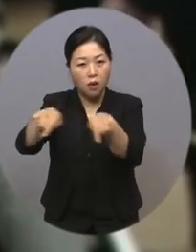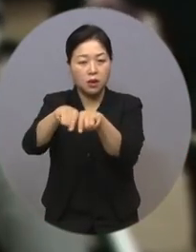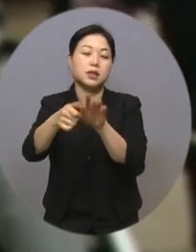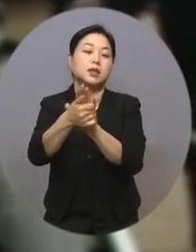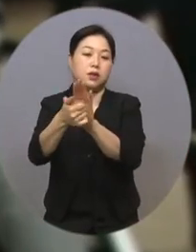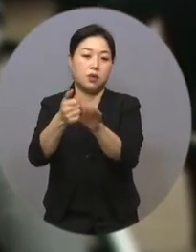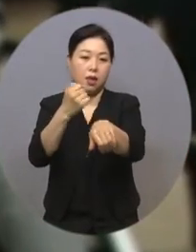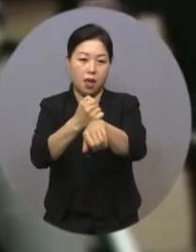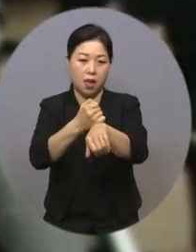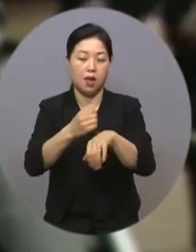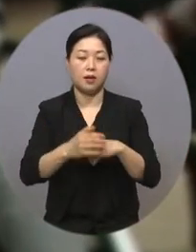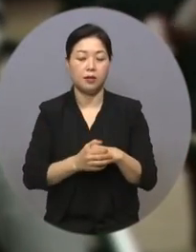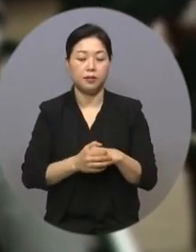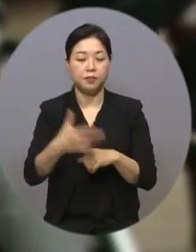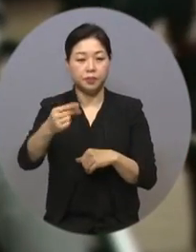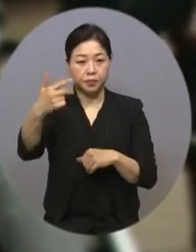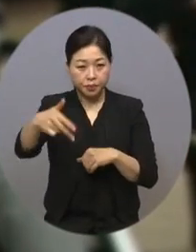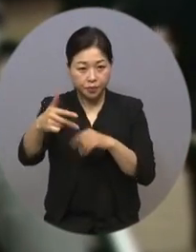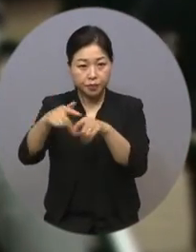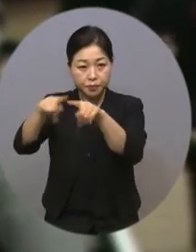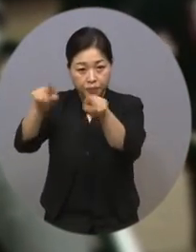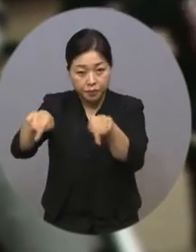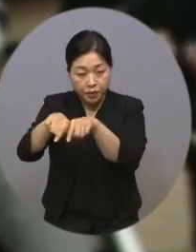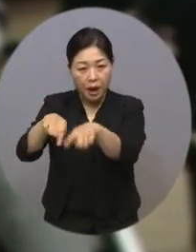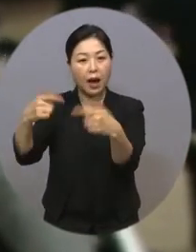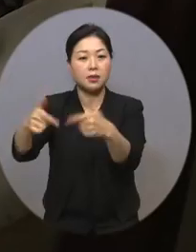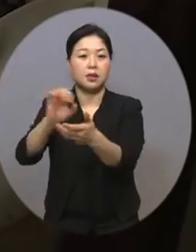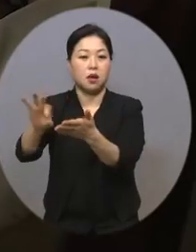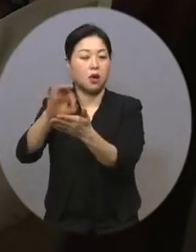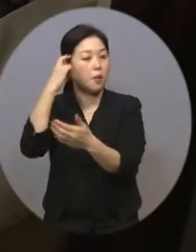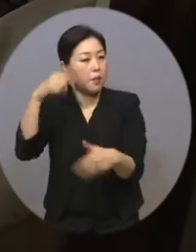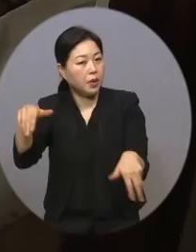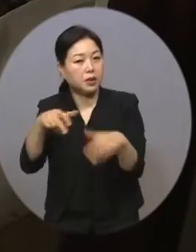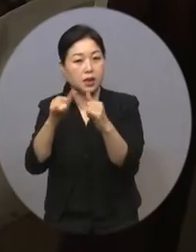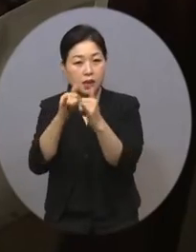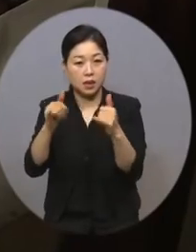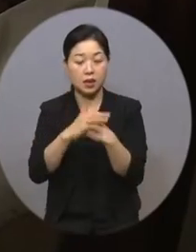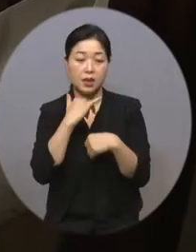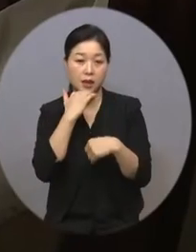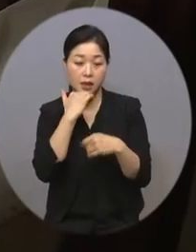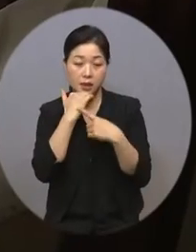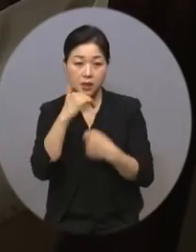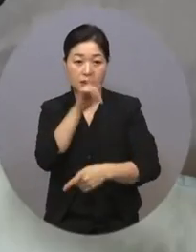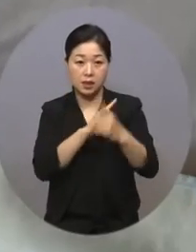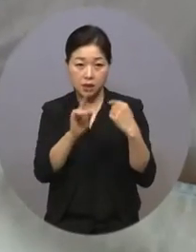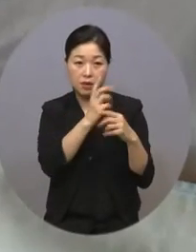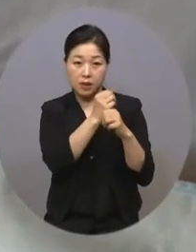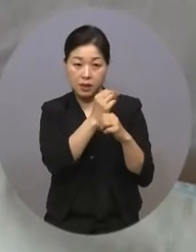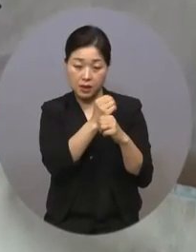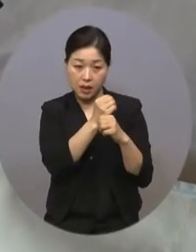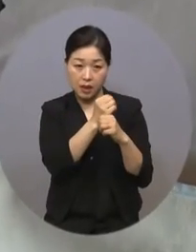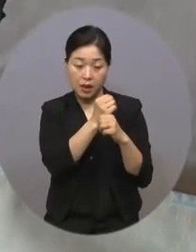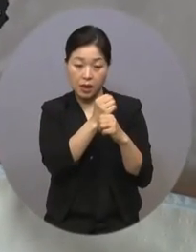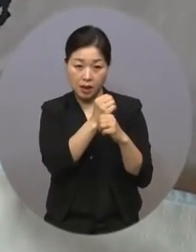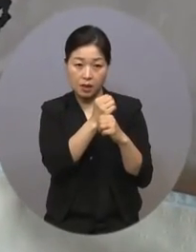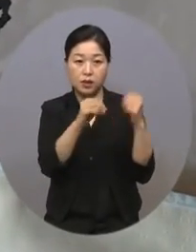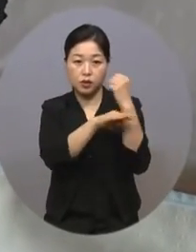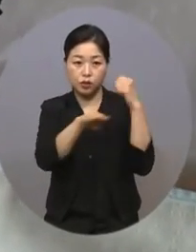소변 흡수 용품을 상시 사용하는 내면 창 애인으로 연령은 지원신청 에 기준으로 결정됩니다